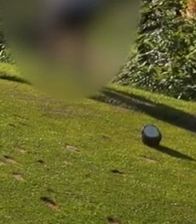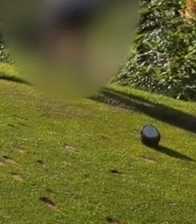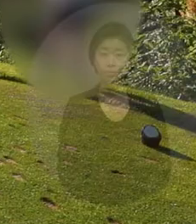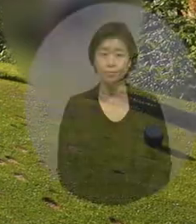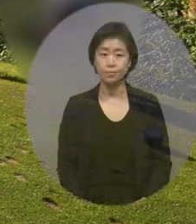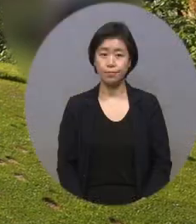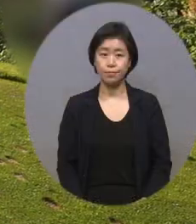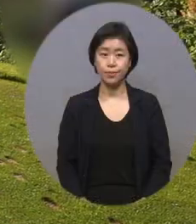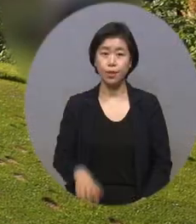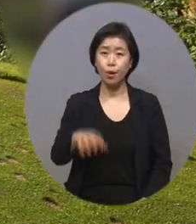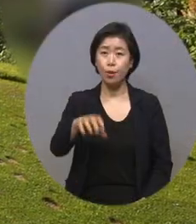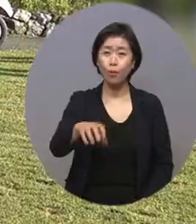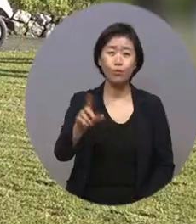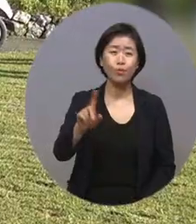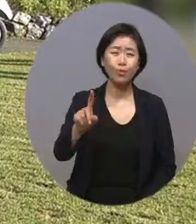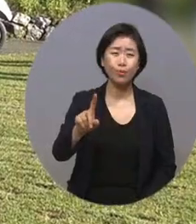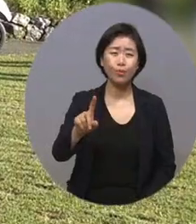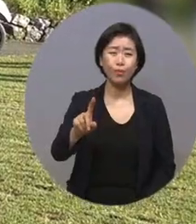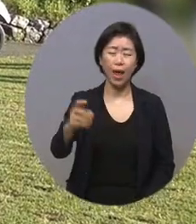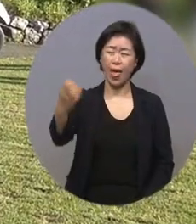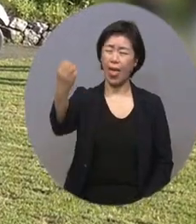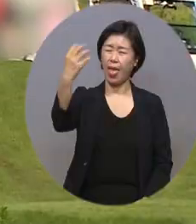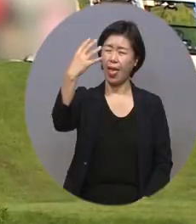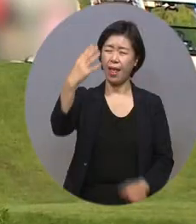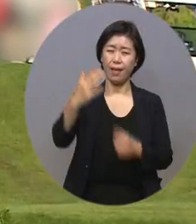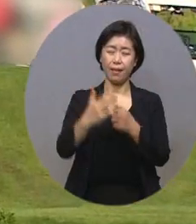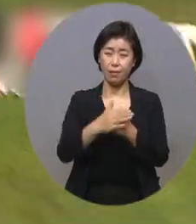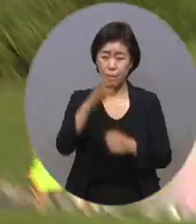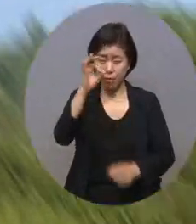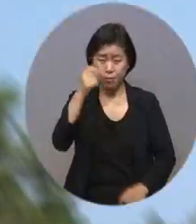어디가? 아니, 때문에 이렇게 돼.